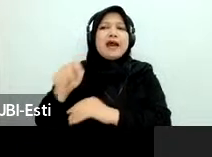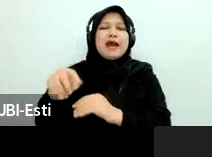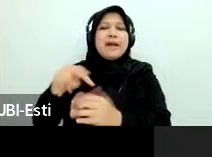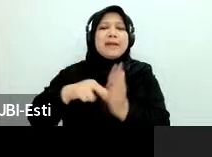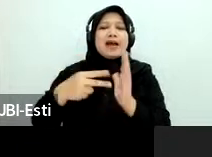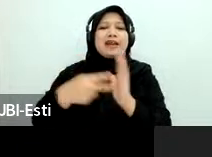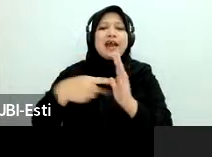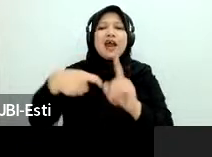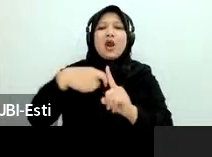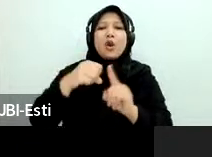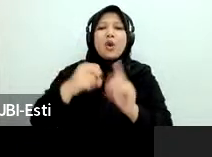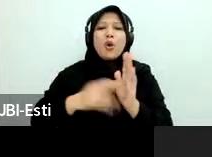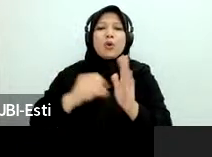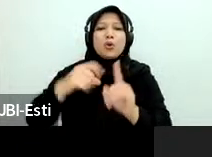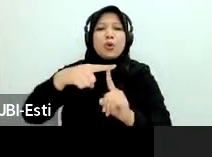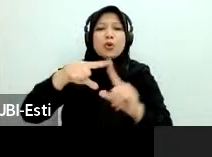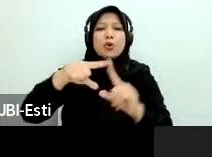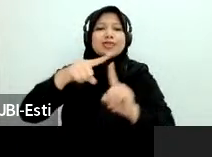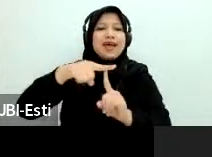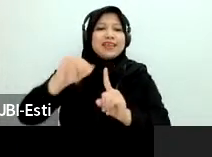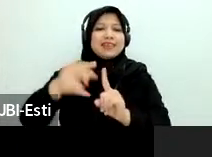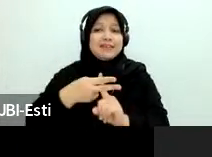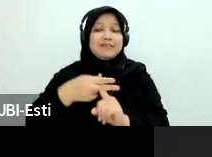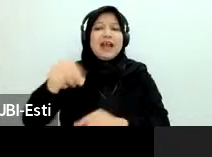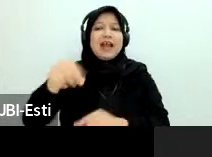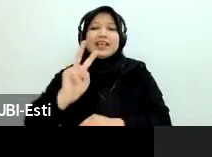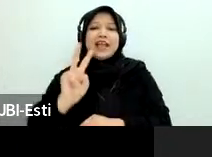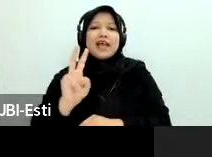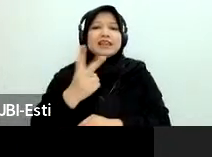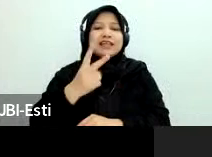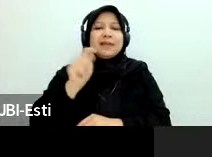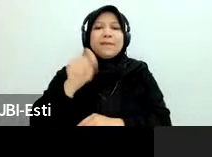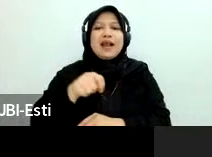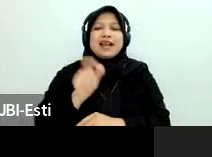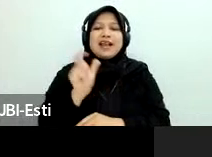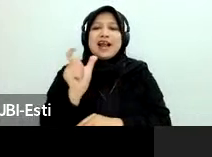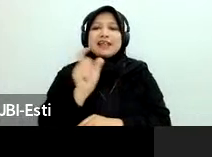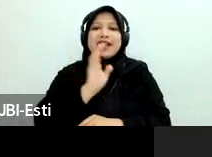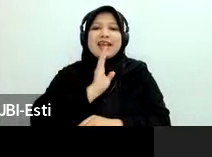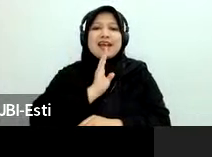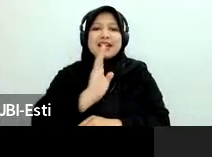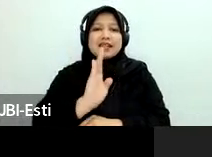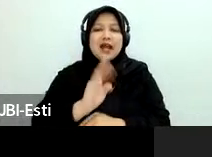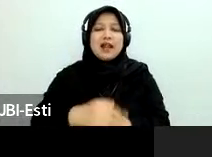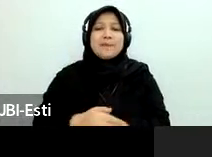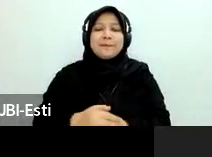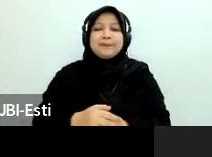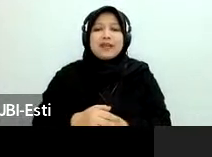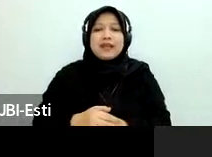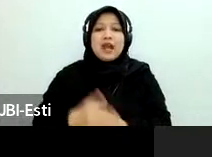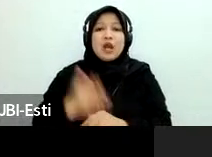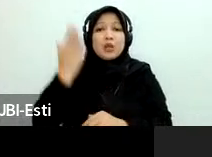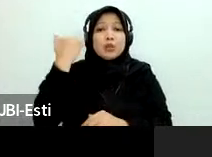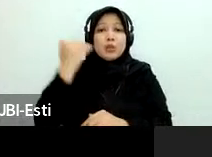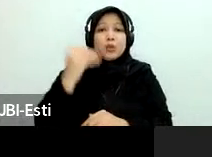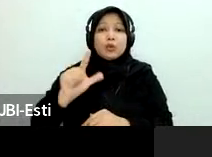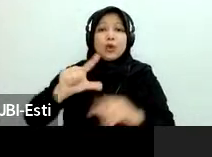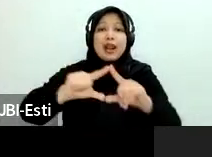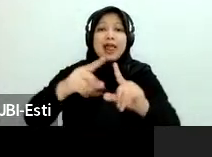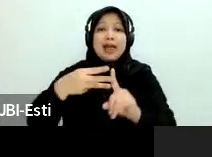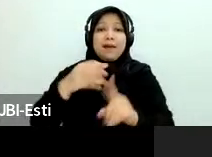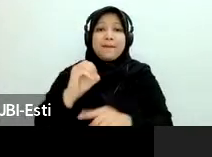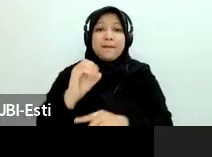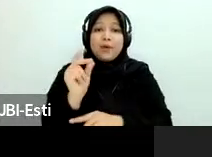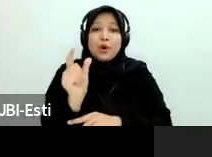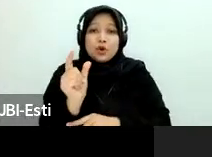zaman dulu waktu orde lama kita mengenal kata buruh gitu ya untuk lebar tetapi kemudian disubstitusi atau diganti dengan